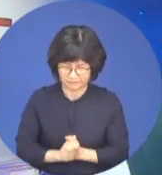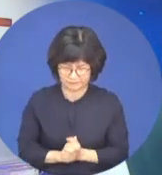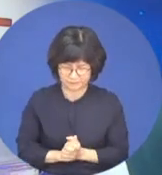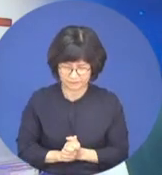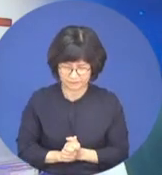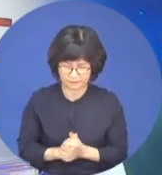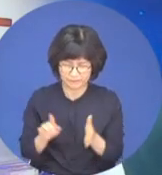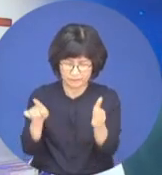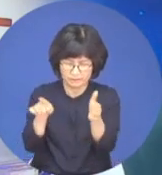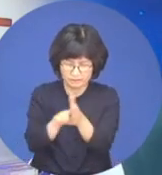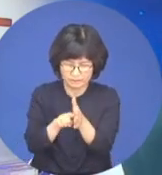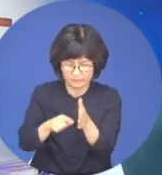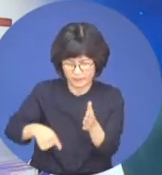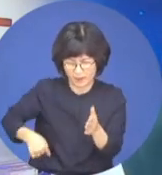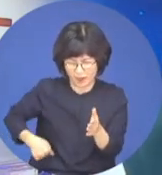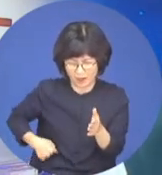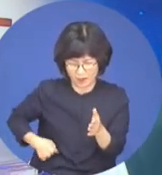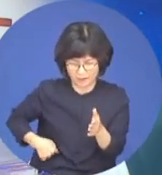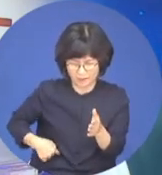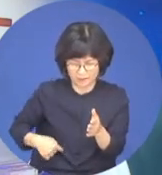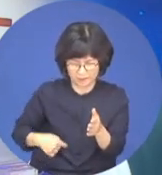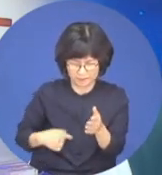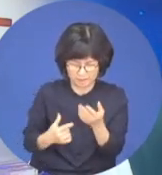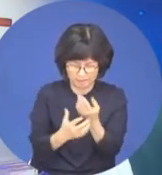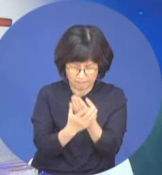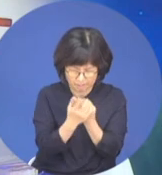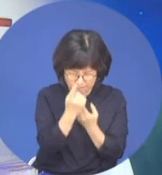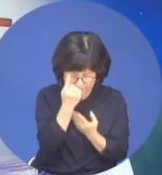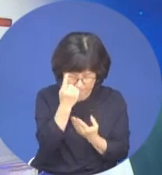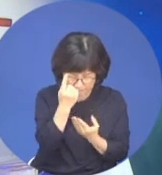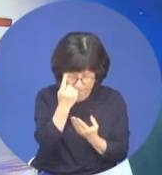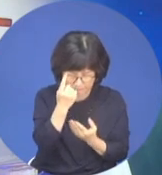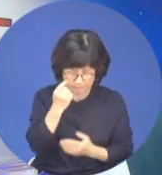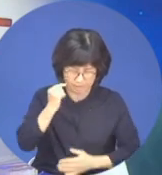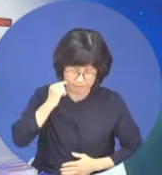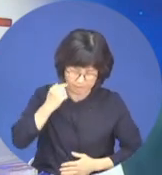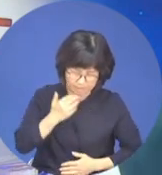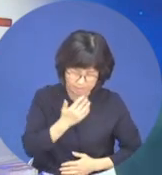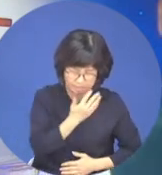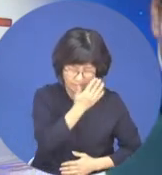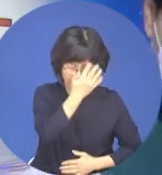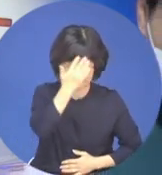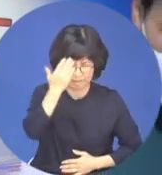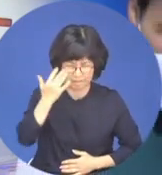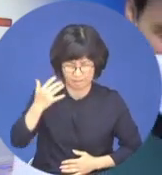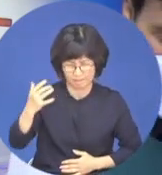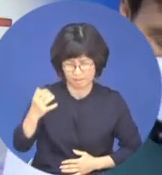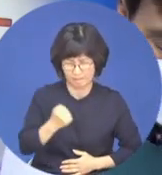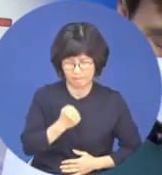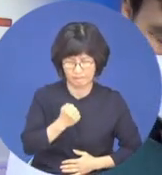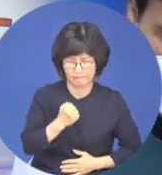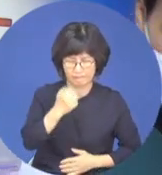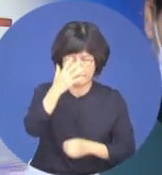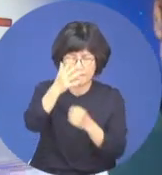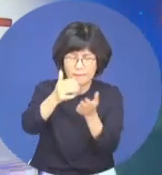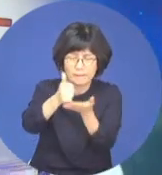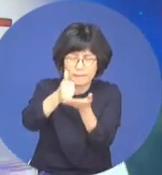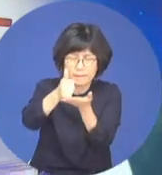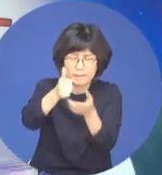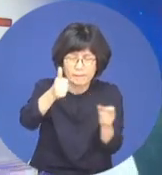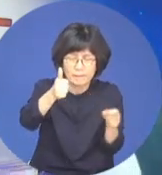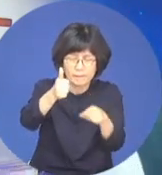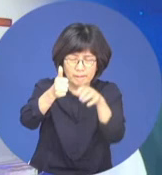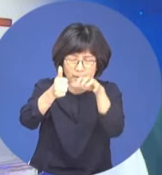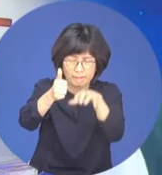믿음과 양심이 일치되는 아름다운 화음으로 하나님 앞에 우리 모두가 거리낌없는 삶을